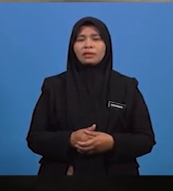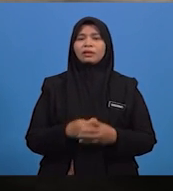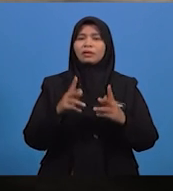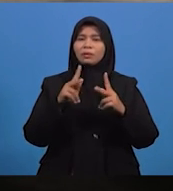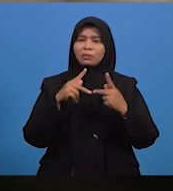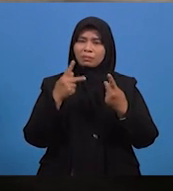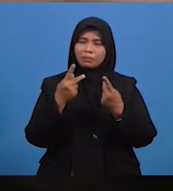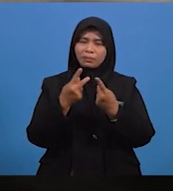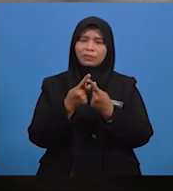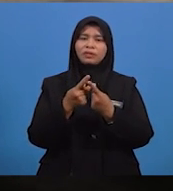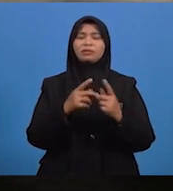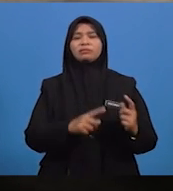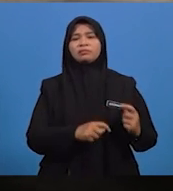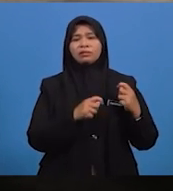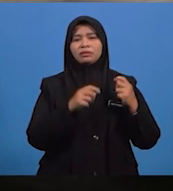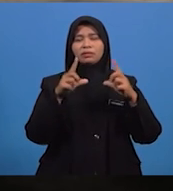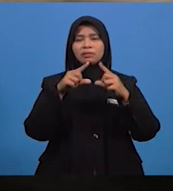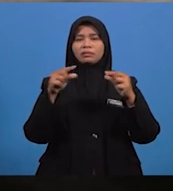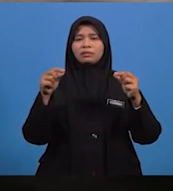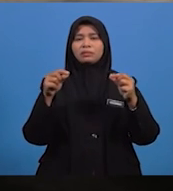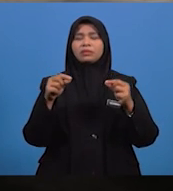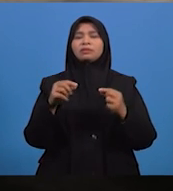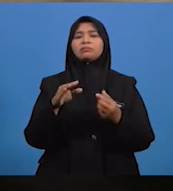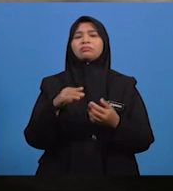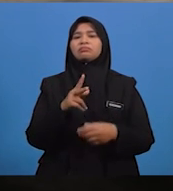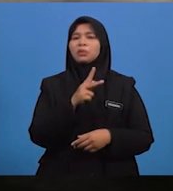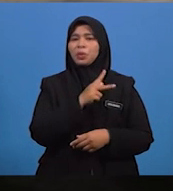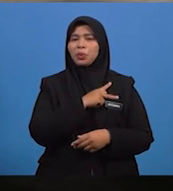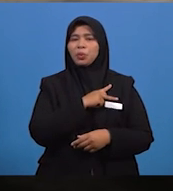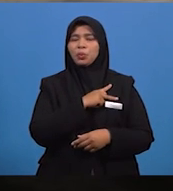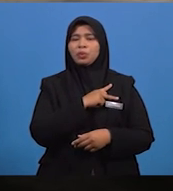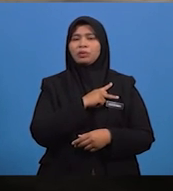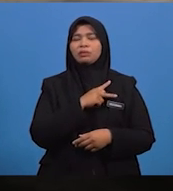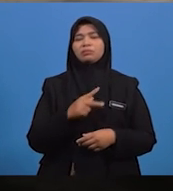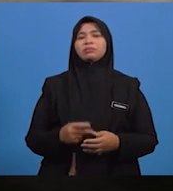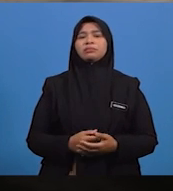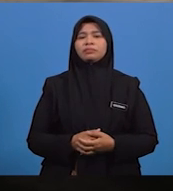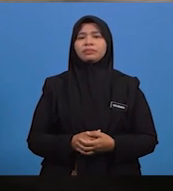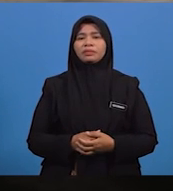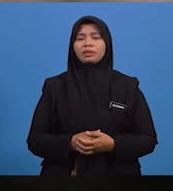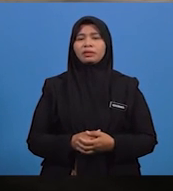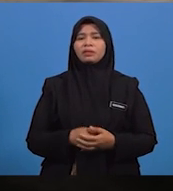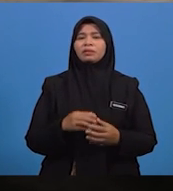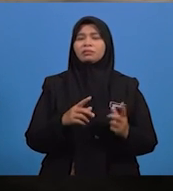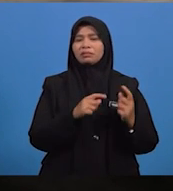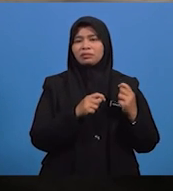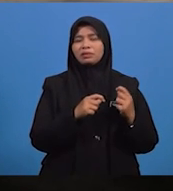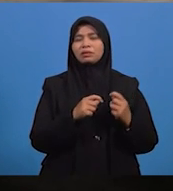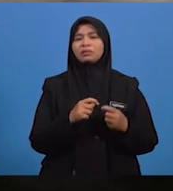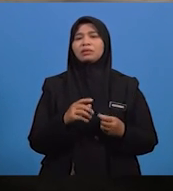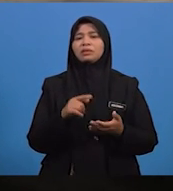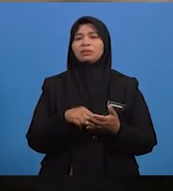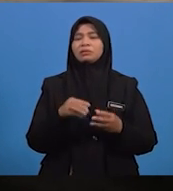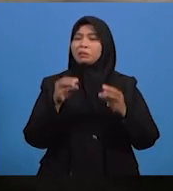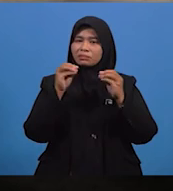Pasukan tentera Jepun ini diketuai oleh Lieutenant General Yamashita yang telah menanamkan